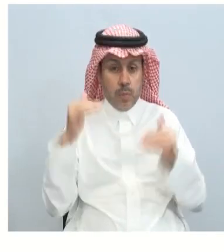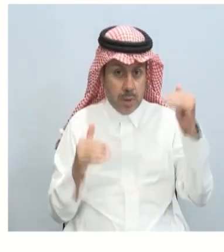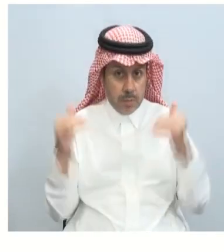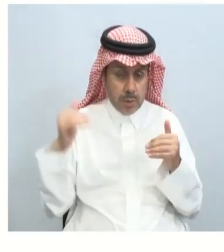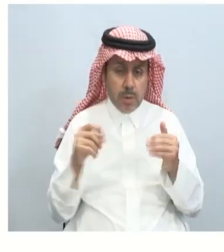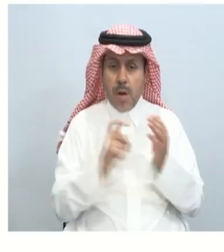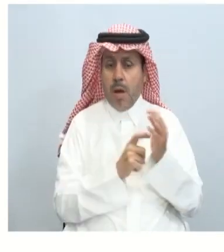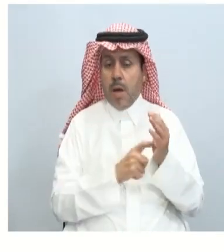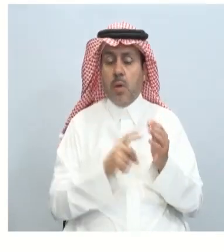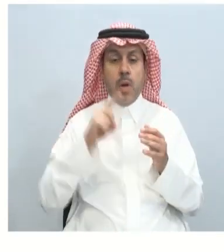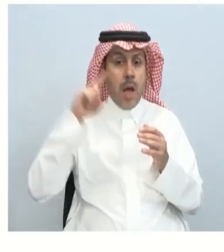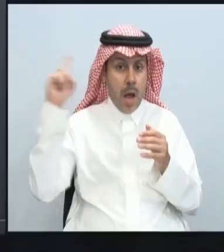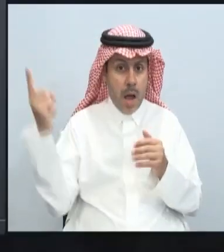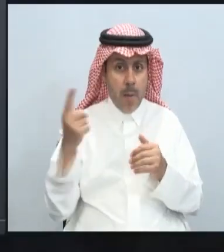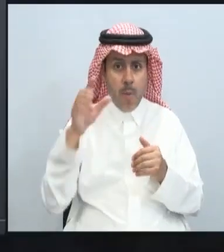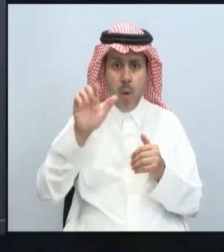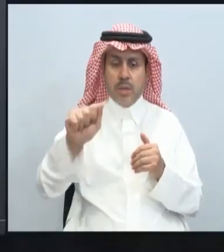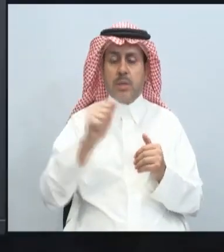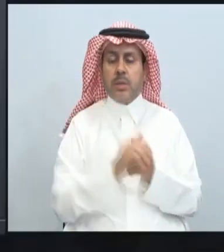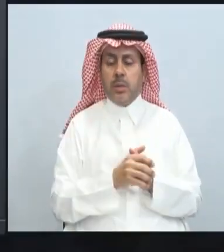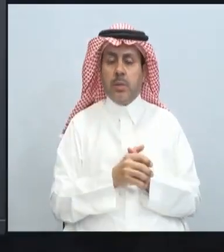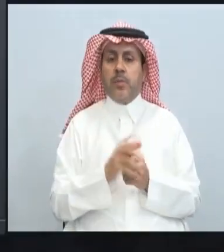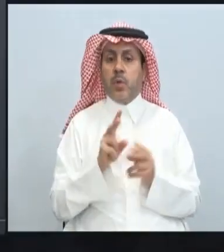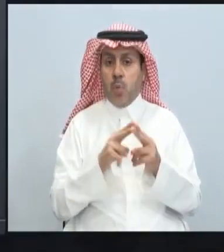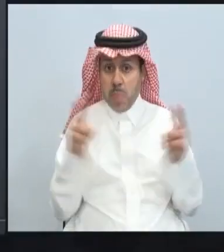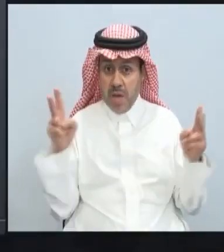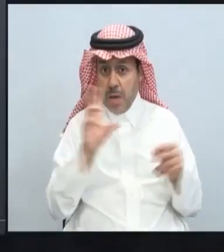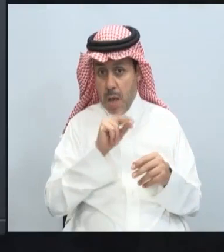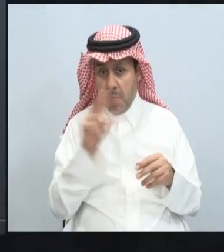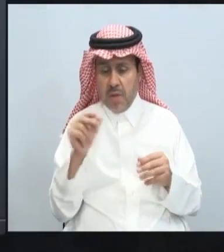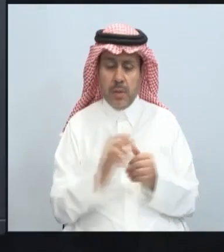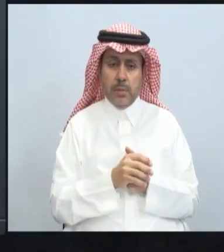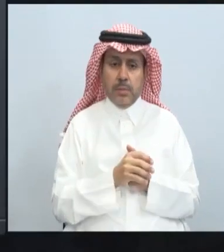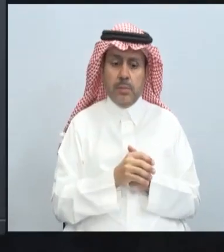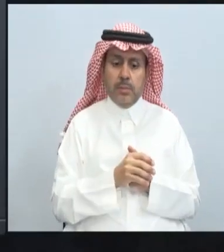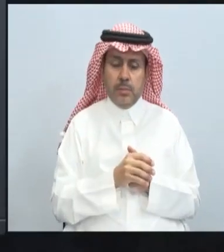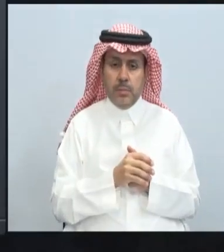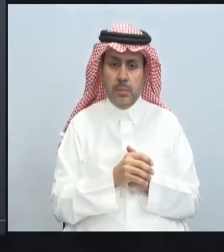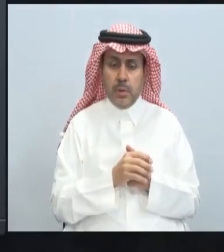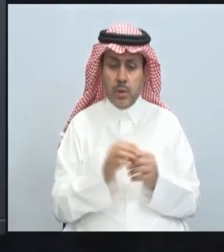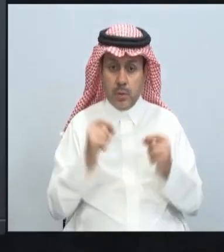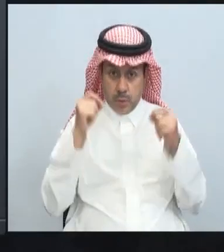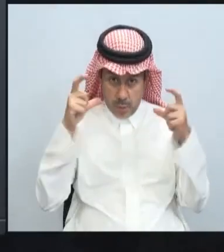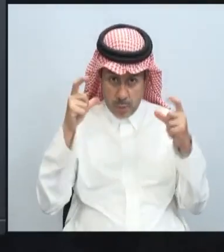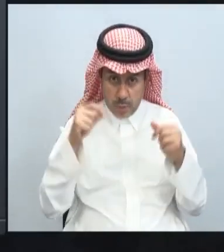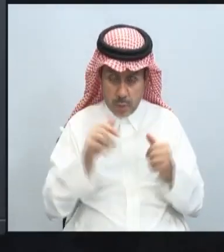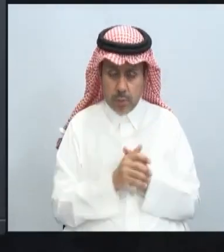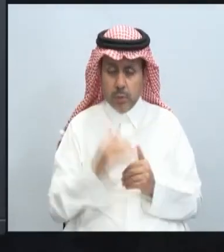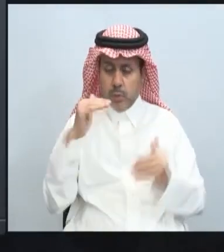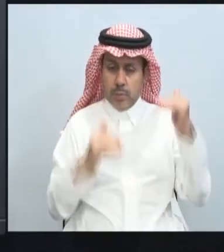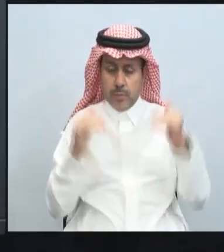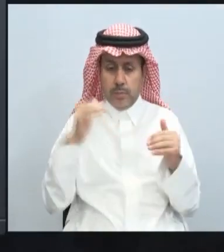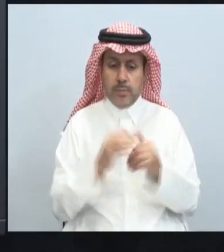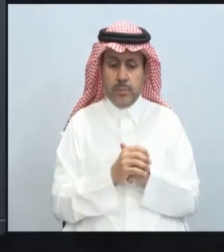القانون الخاص والقانون العام وتذكر امثله من خلال ما ذكرناه فتستطيع ان تميز بين القانون